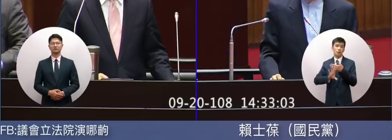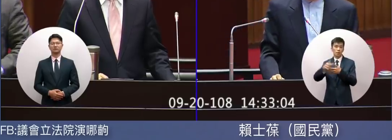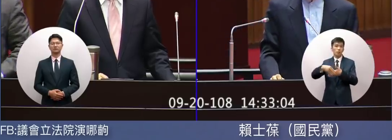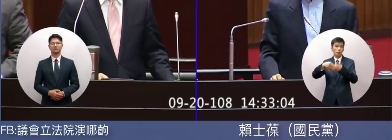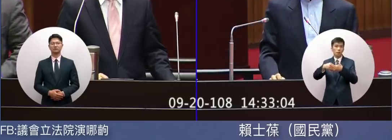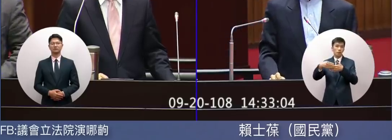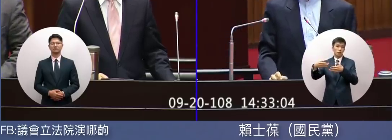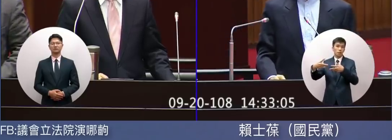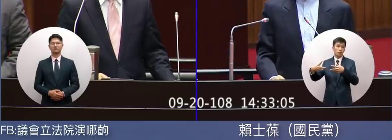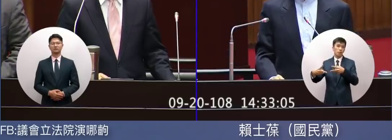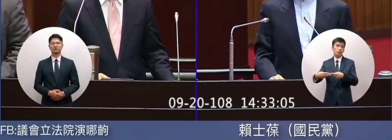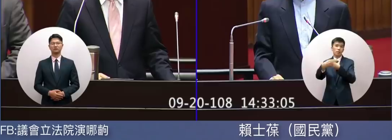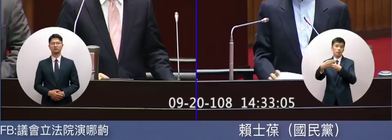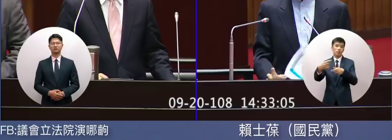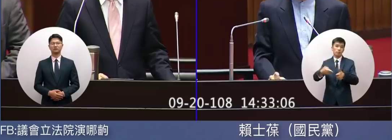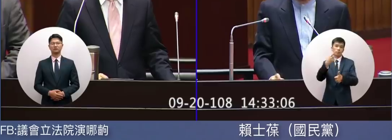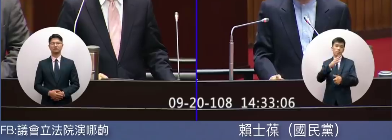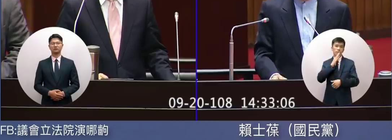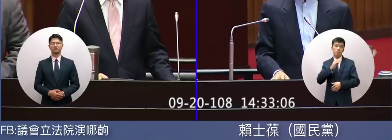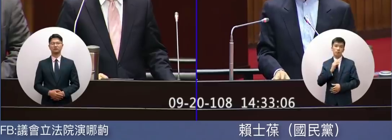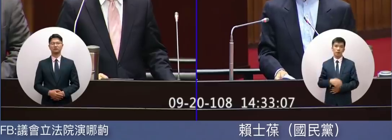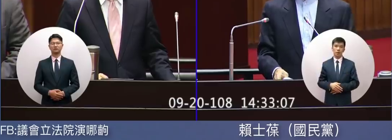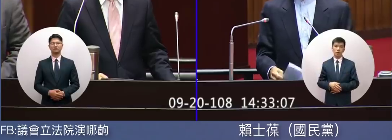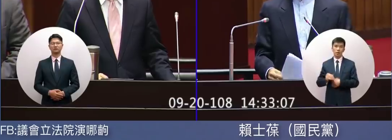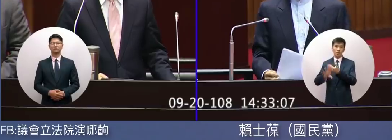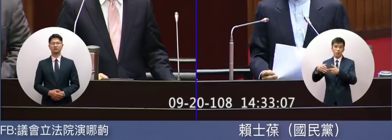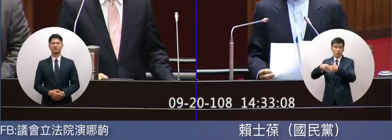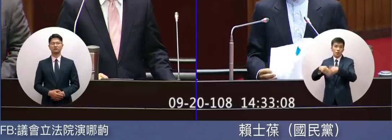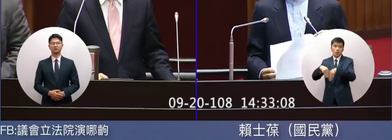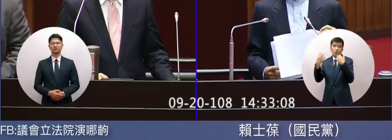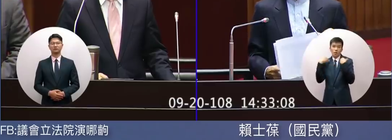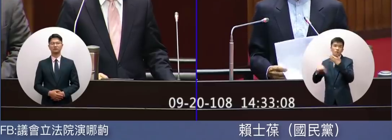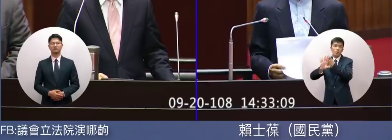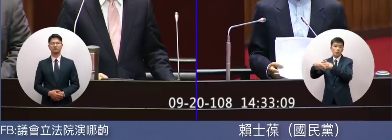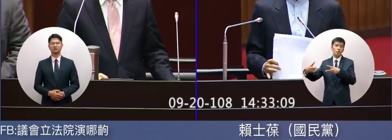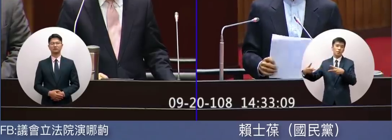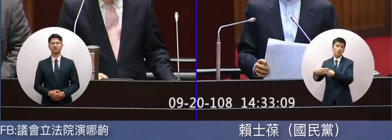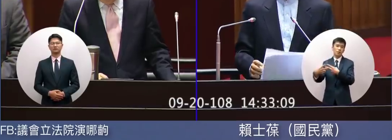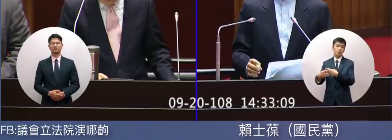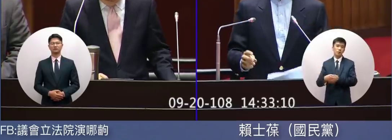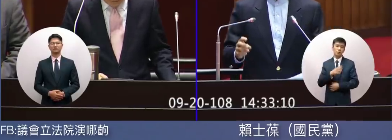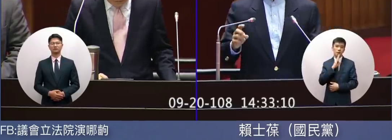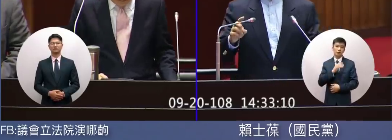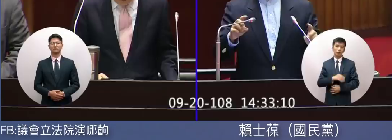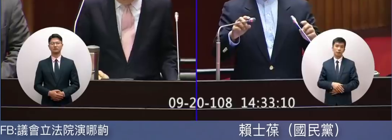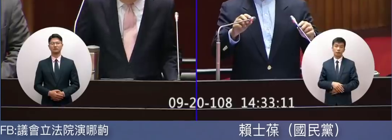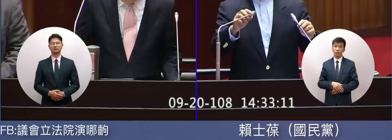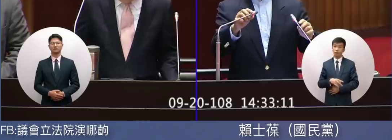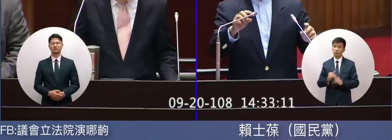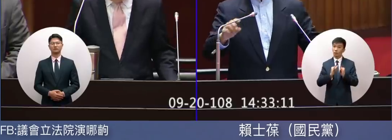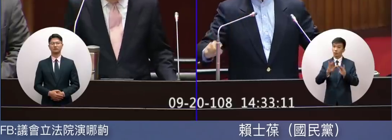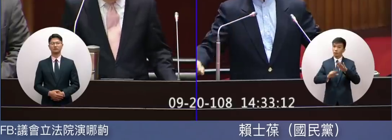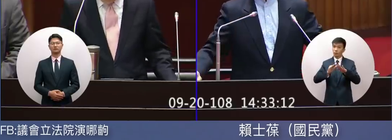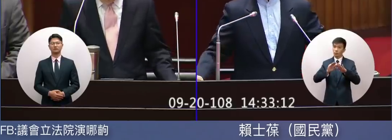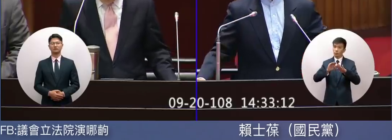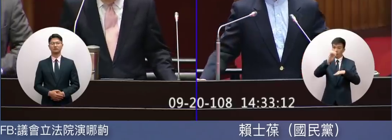了哦。这个外交部长已经变成一个断交部长了，这时我看到说，民进党执政